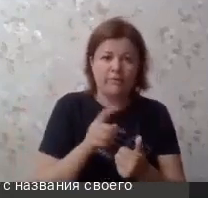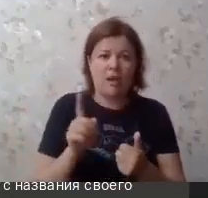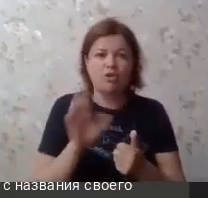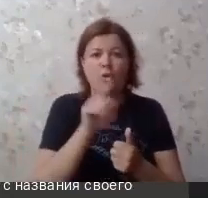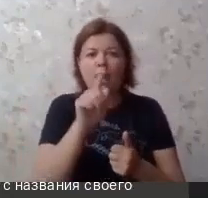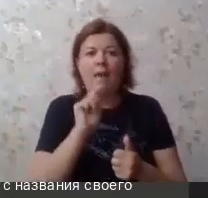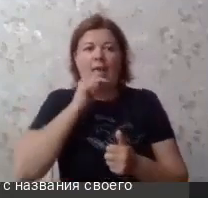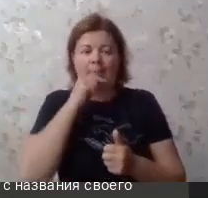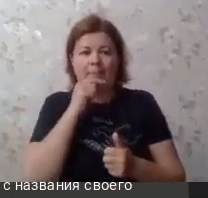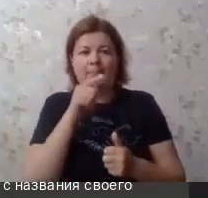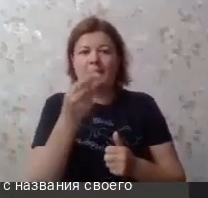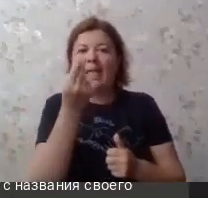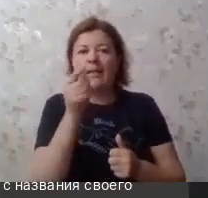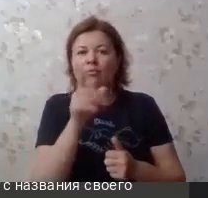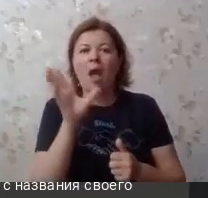в рамках сертификата,